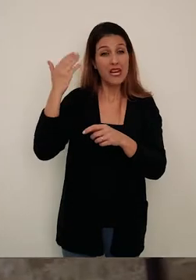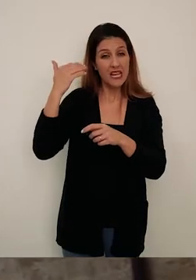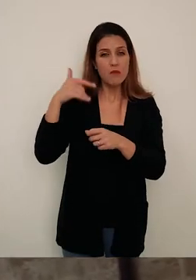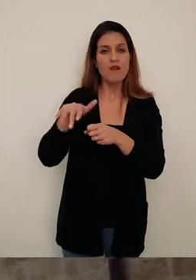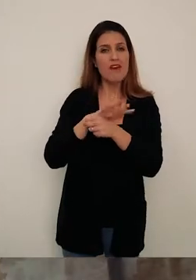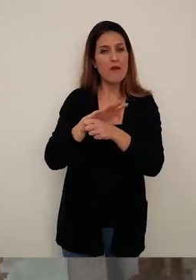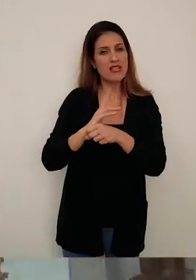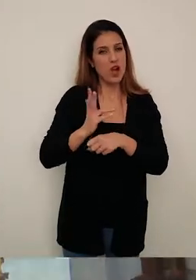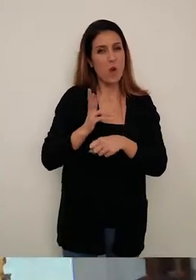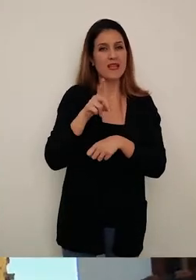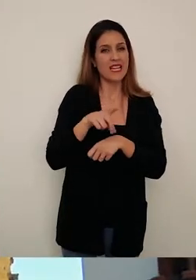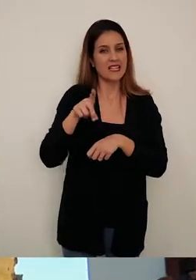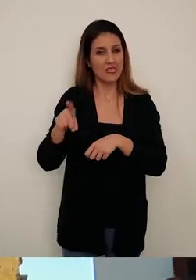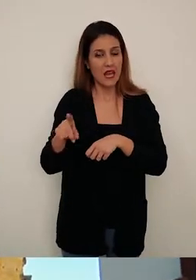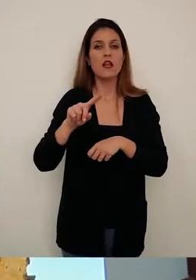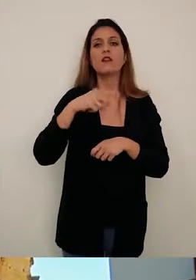Pinelli Pignatelli.